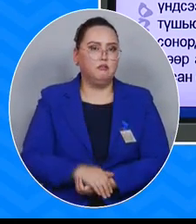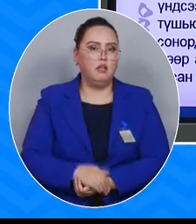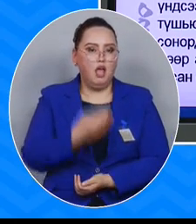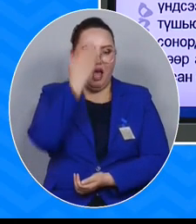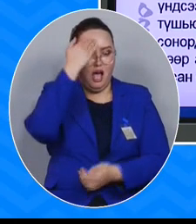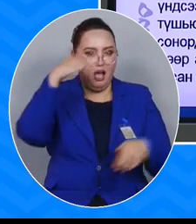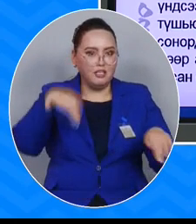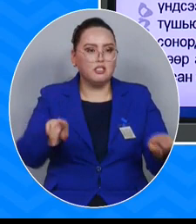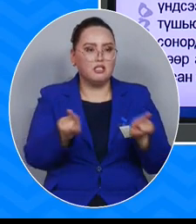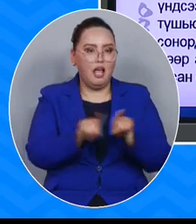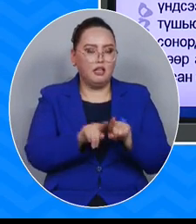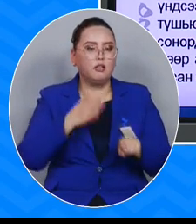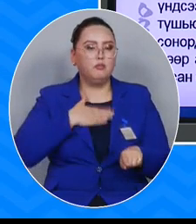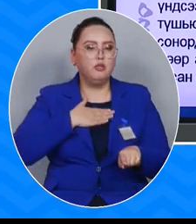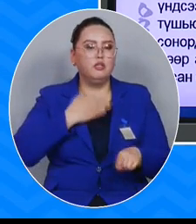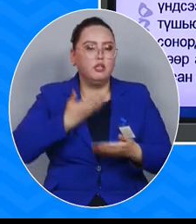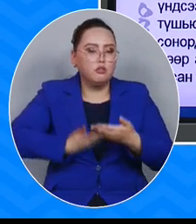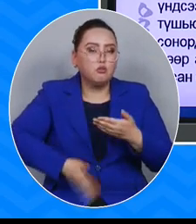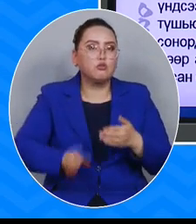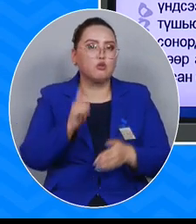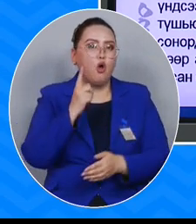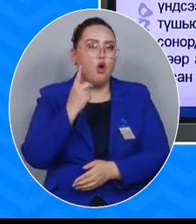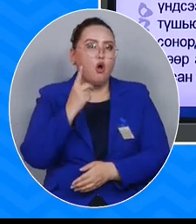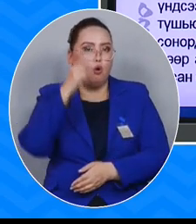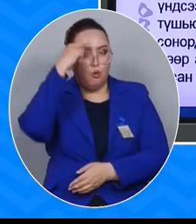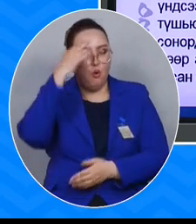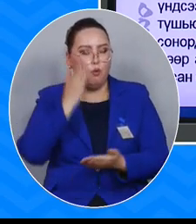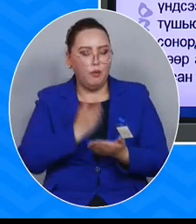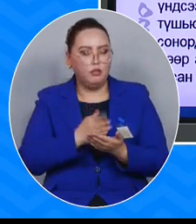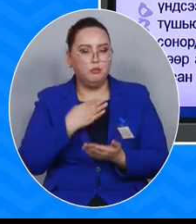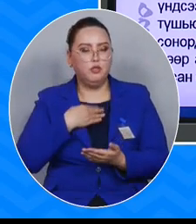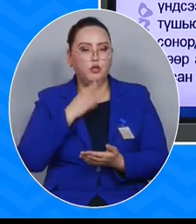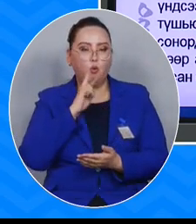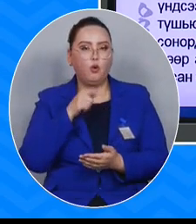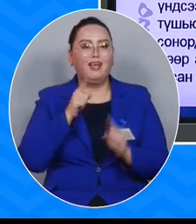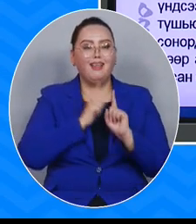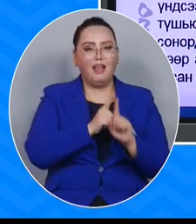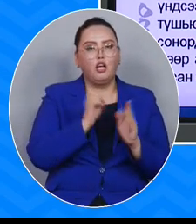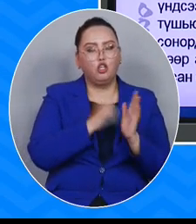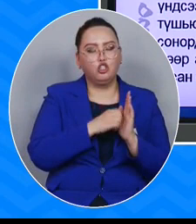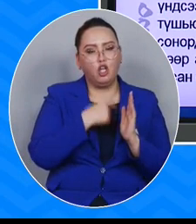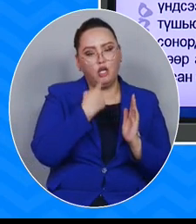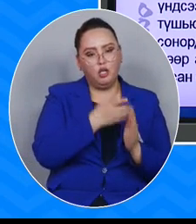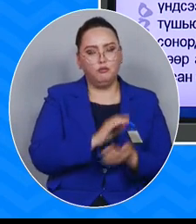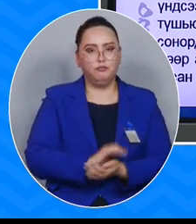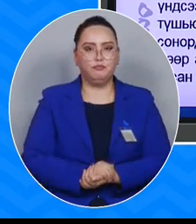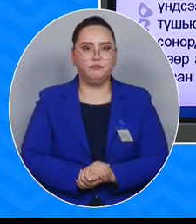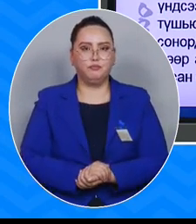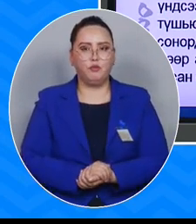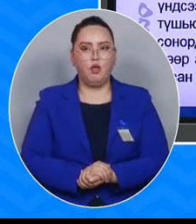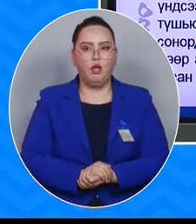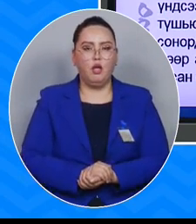тэмэээ, тэр өсэн хаам болууч миний өөр өчээр үгээг дага хэстоу гээв. Хатан эхээн зарилгийг сонсусан хүгүүүд